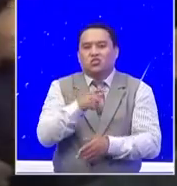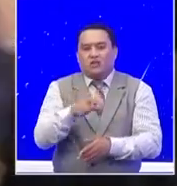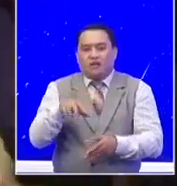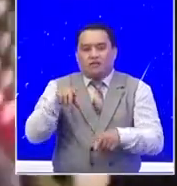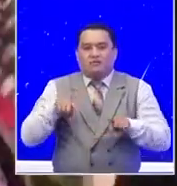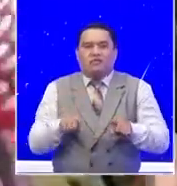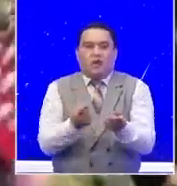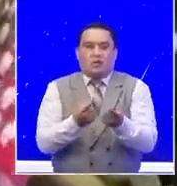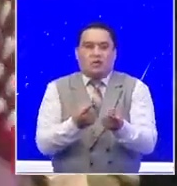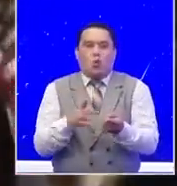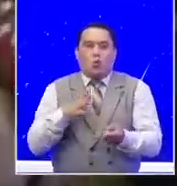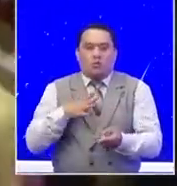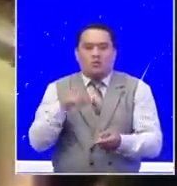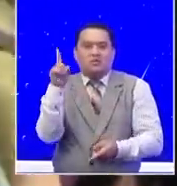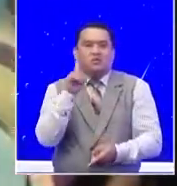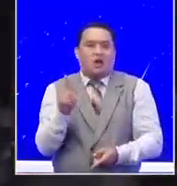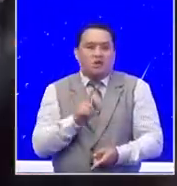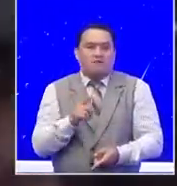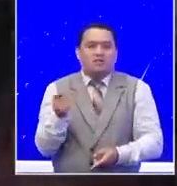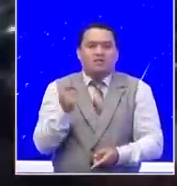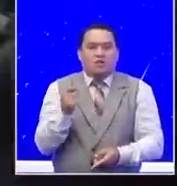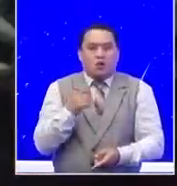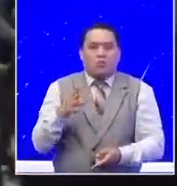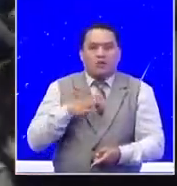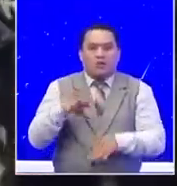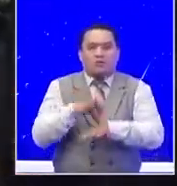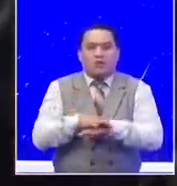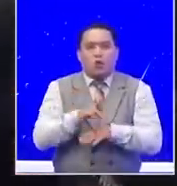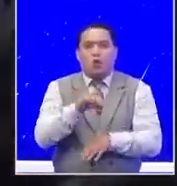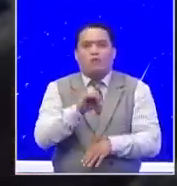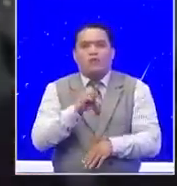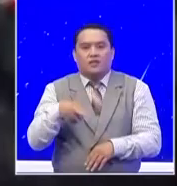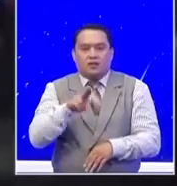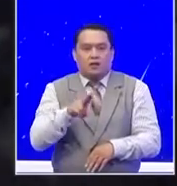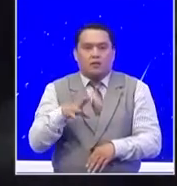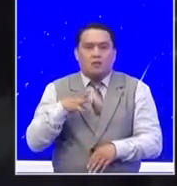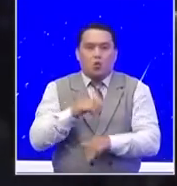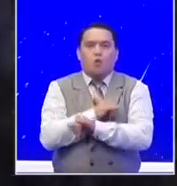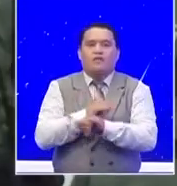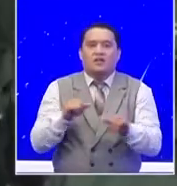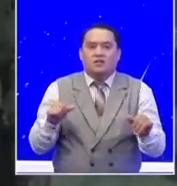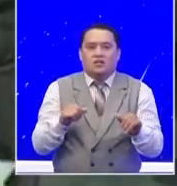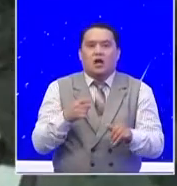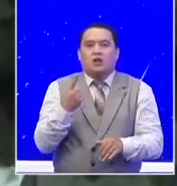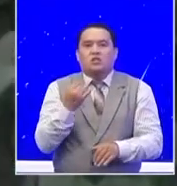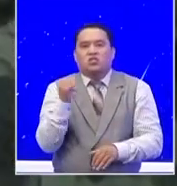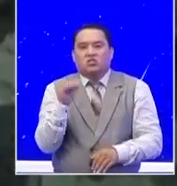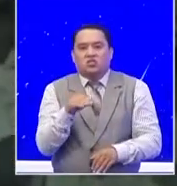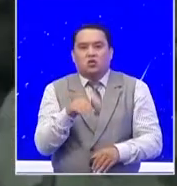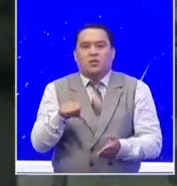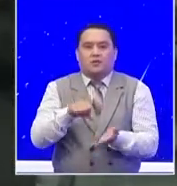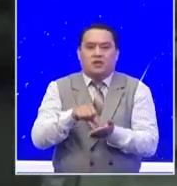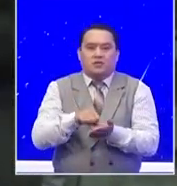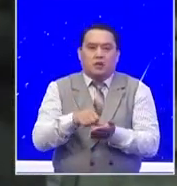данным Министерства здравоохранения Израиля, в выходные число выявленных случаев COVID-19 в стране увеличилось более чем на